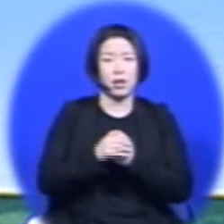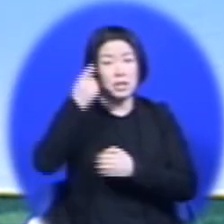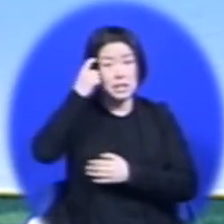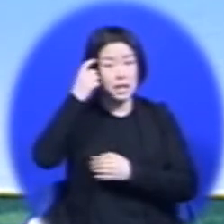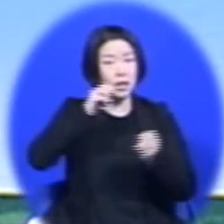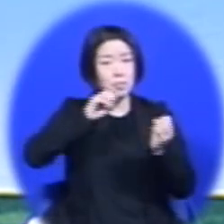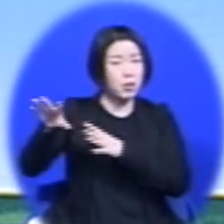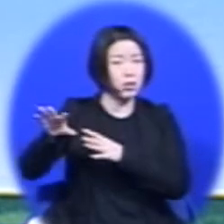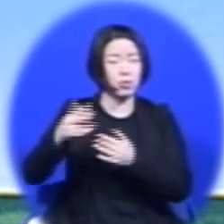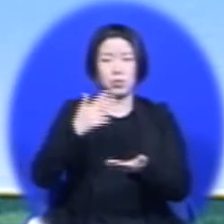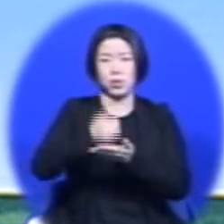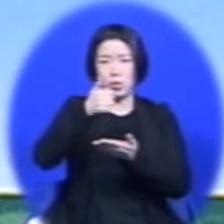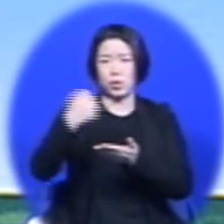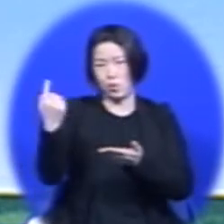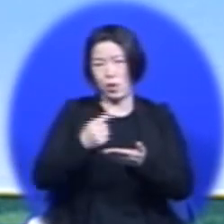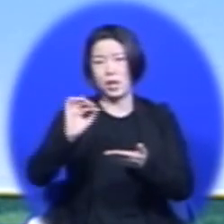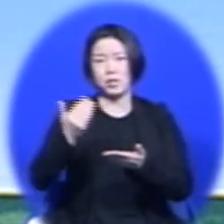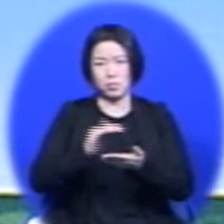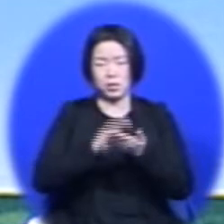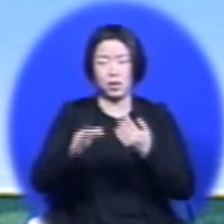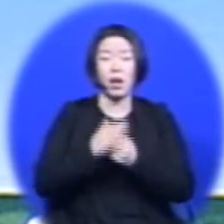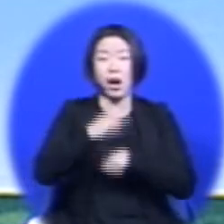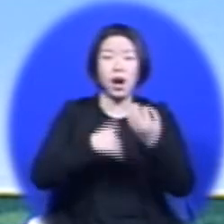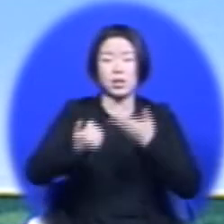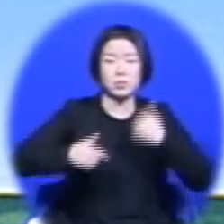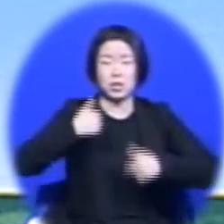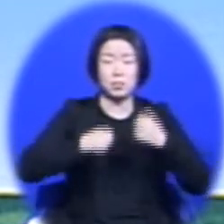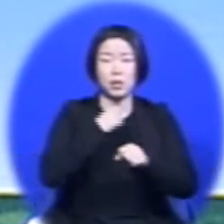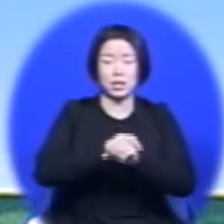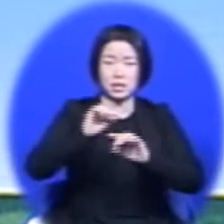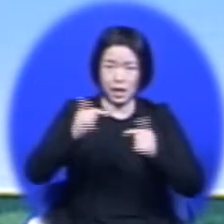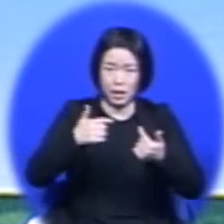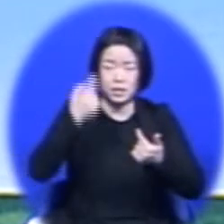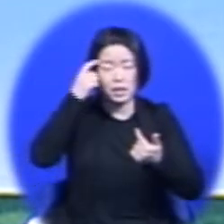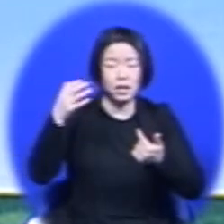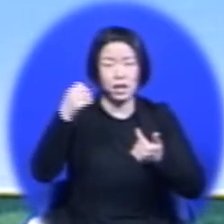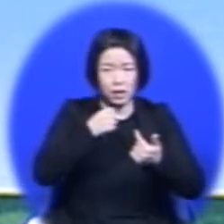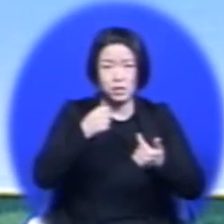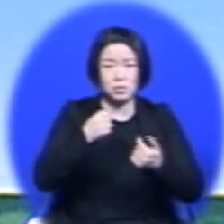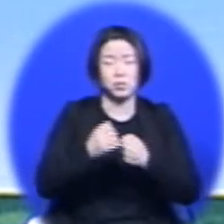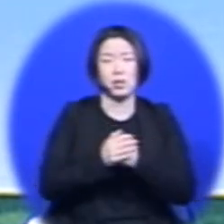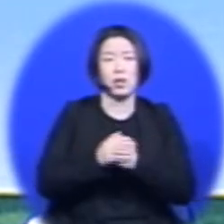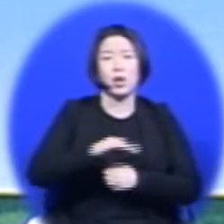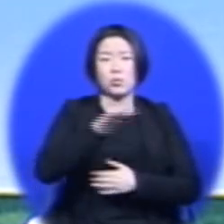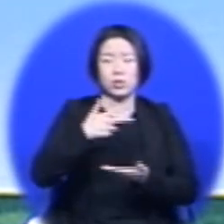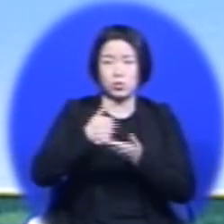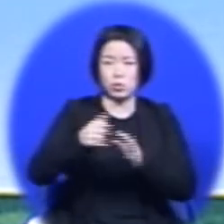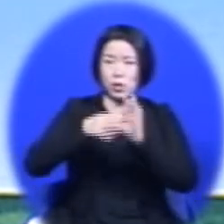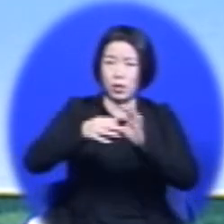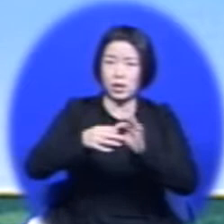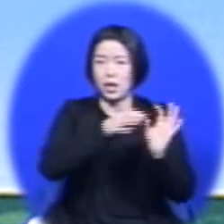생각을 버리고 여호와께로 와야 됩니다. 하나님이 기뻐하지 않는 생각을 품고는 우리 주님과의